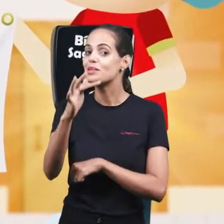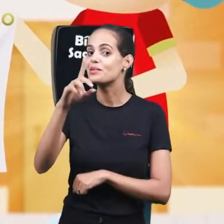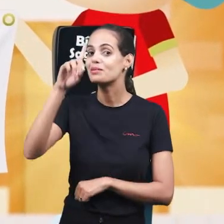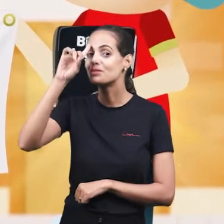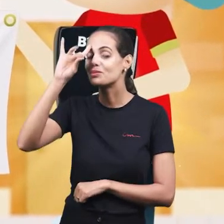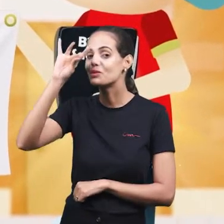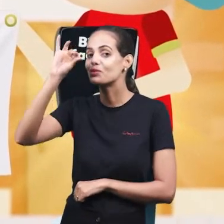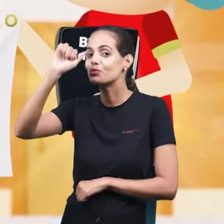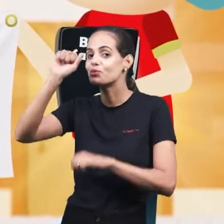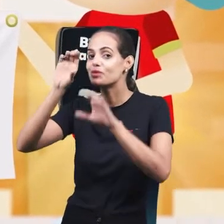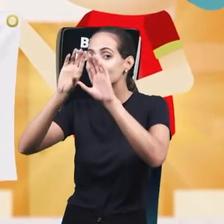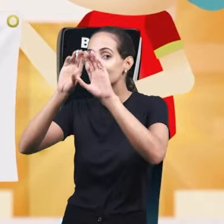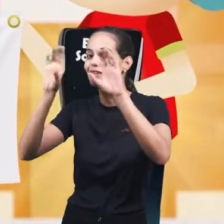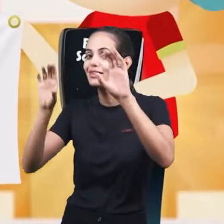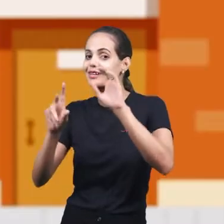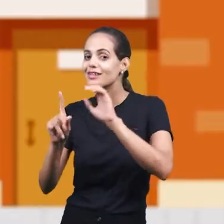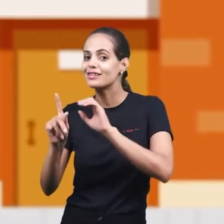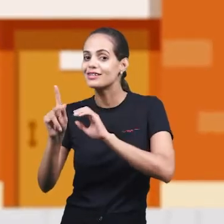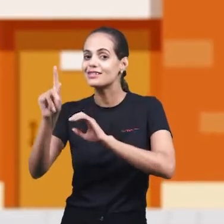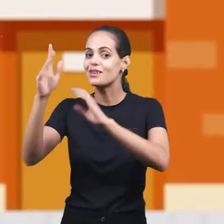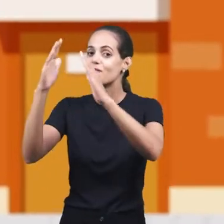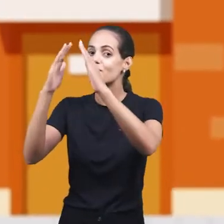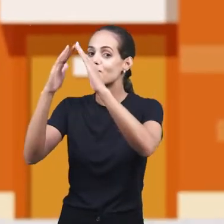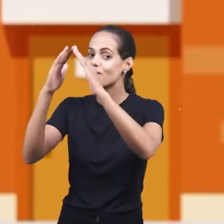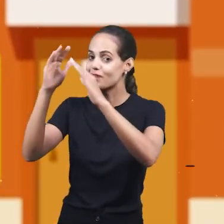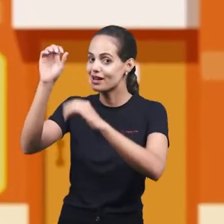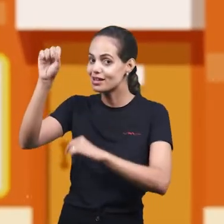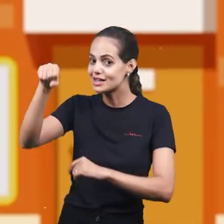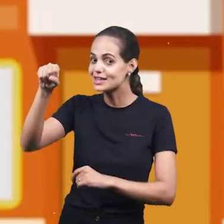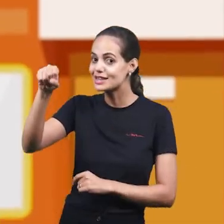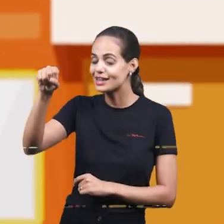Он моя надежда навеки.